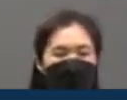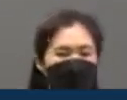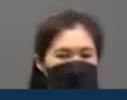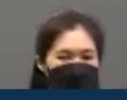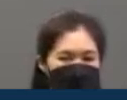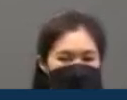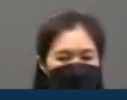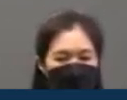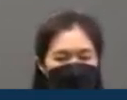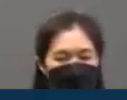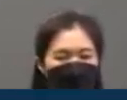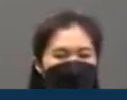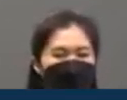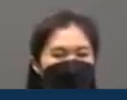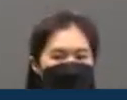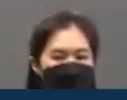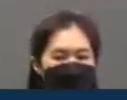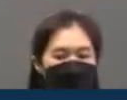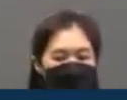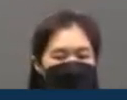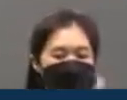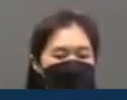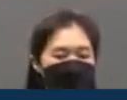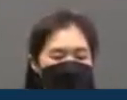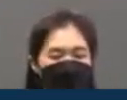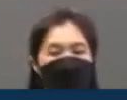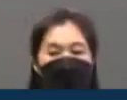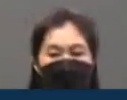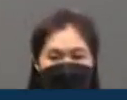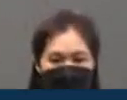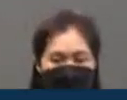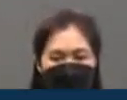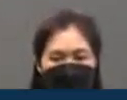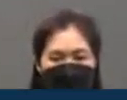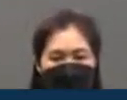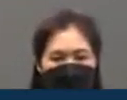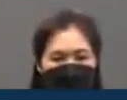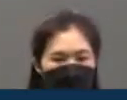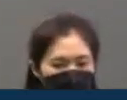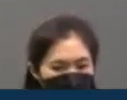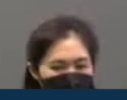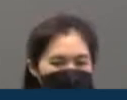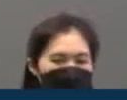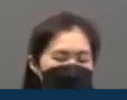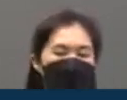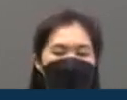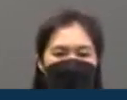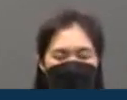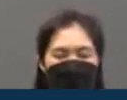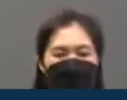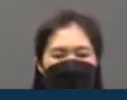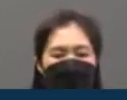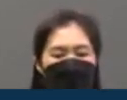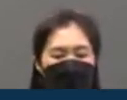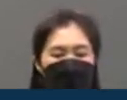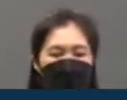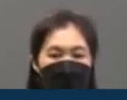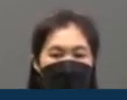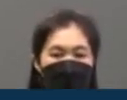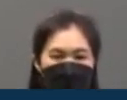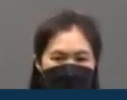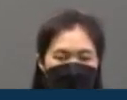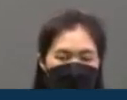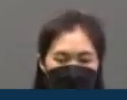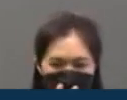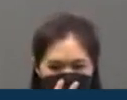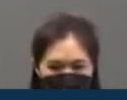าตรการต่อไปจะเป็นอย่างไรซึ่งจะดูในภาพรวมทีละเรื่องส่วนมาตรการที่จะครบกำหนดในเดือนกรกฎาคมนี้ยังต้องพิจารณาเพิ่มเ